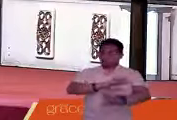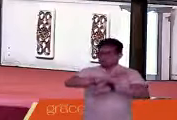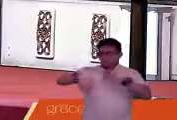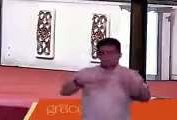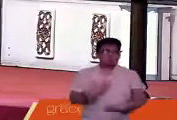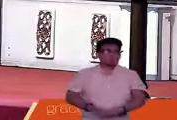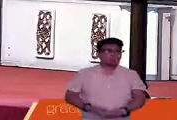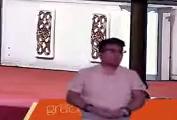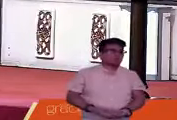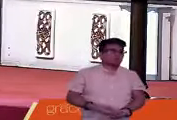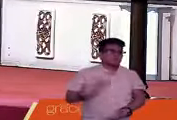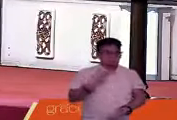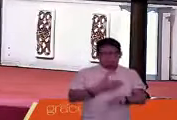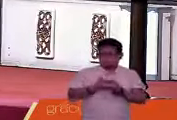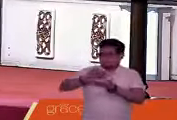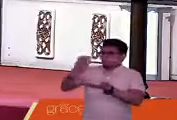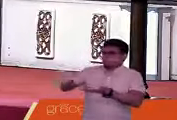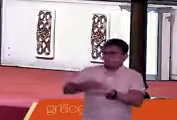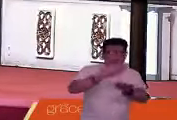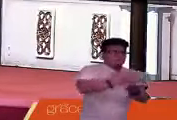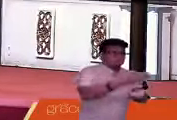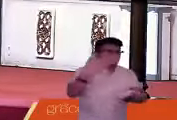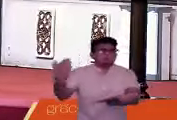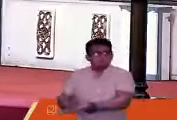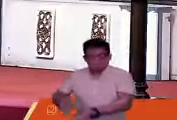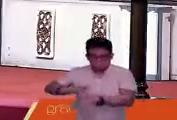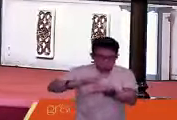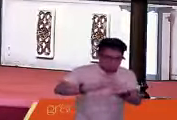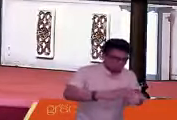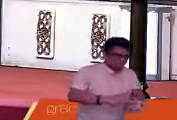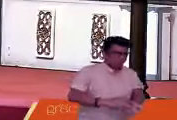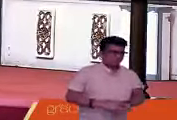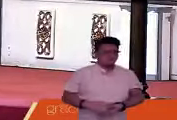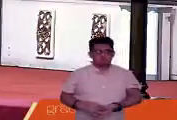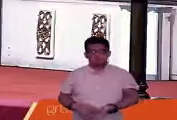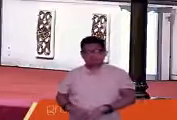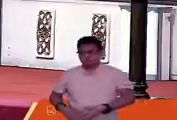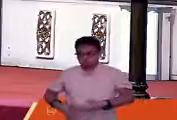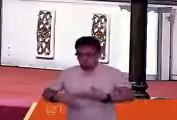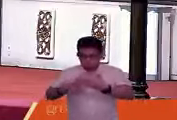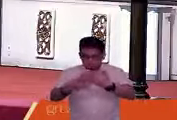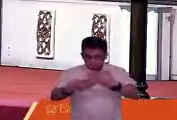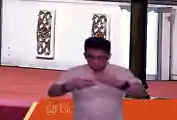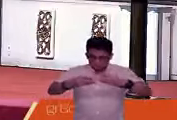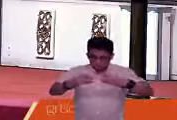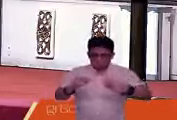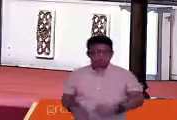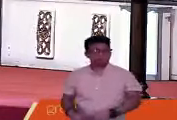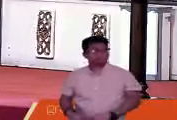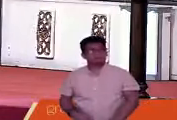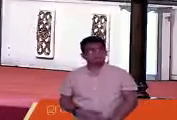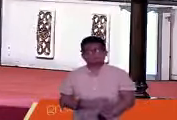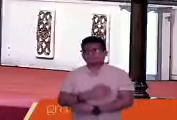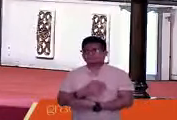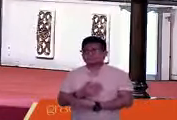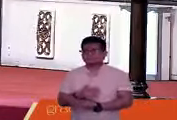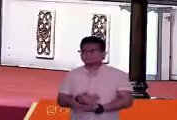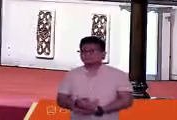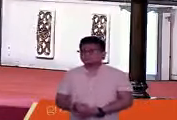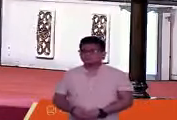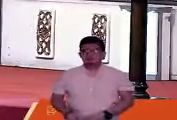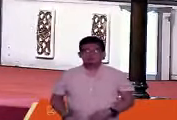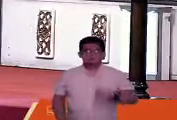Unya, nagpalit ka pag garlic, napay olive oil, mahimo ka ng inununan. Daghan na